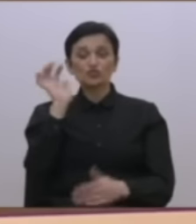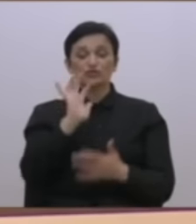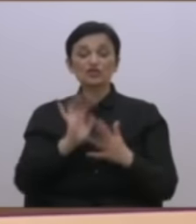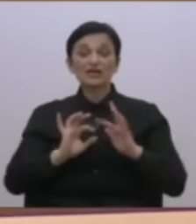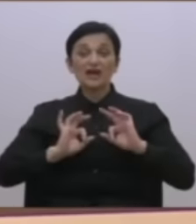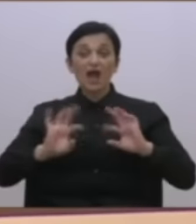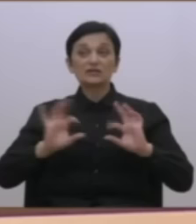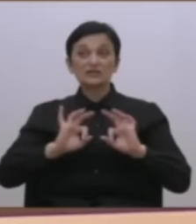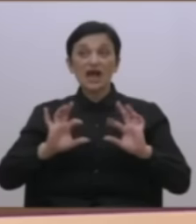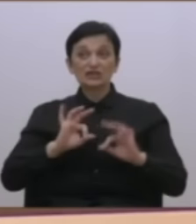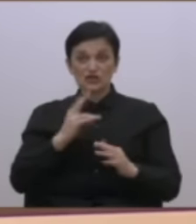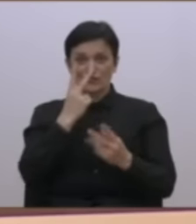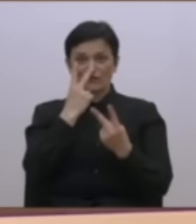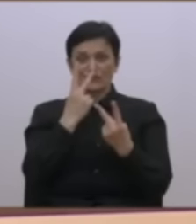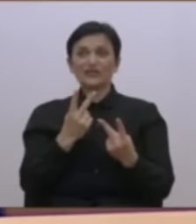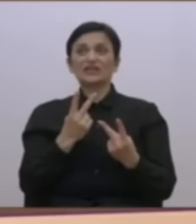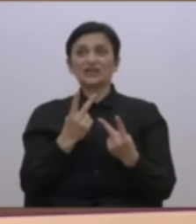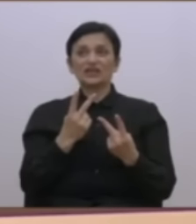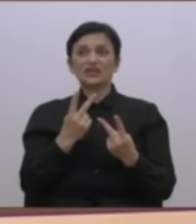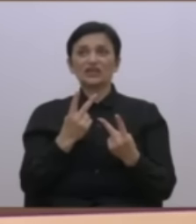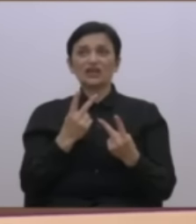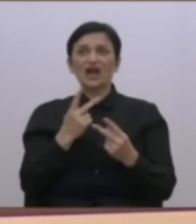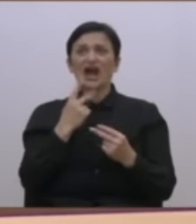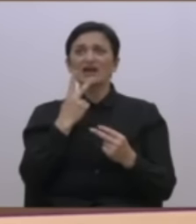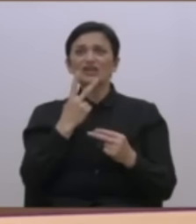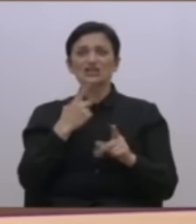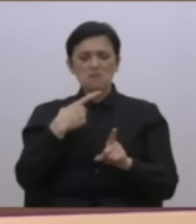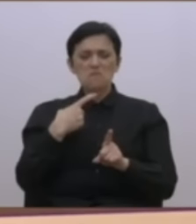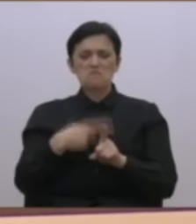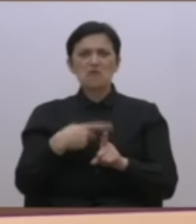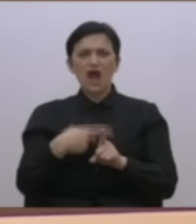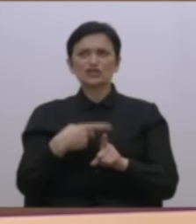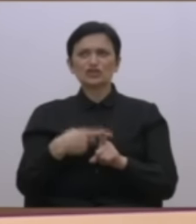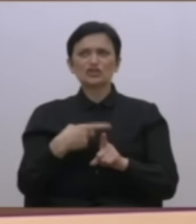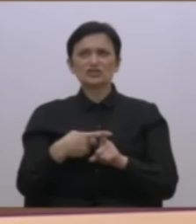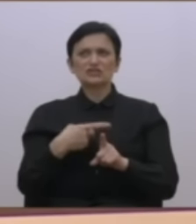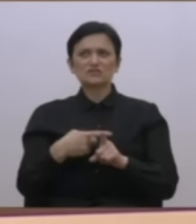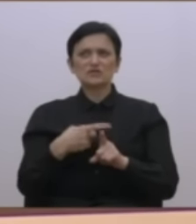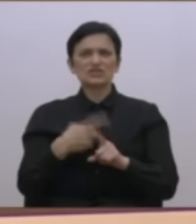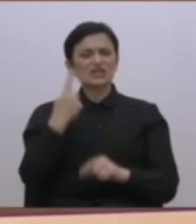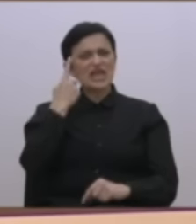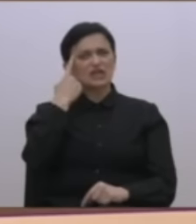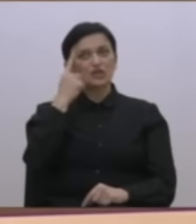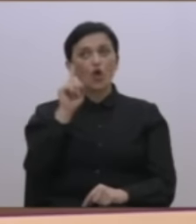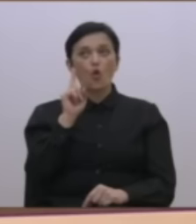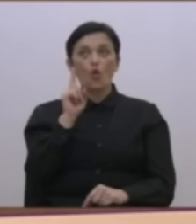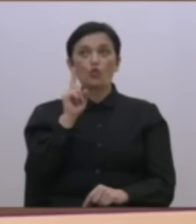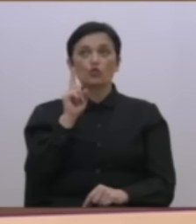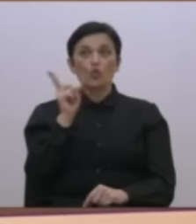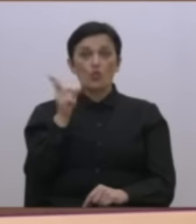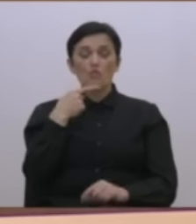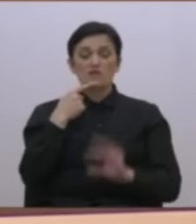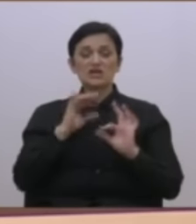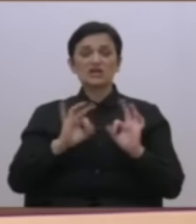Ganzkhadebebit Vikhilet Karikaturuli Fashizmis Ideologia Man